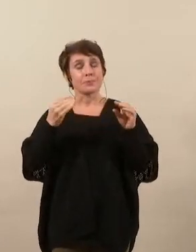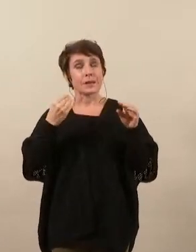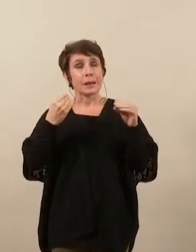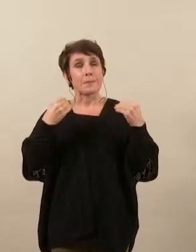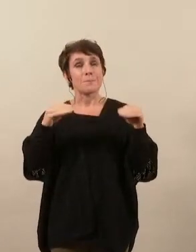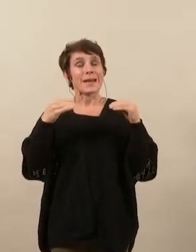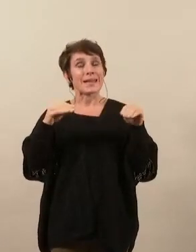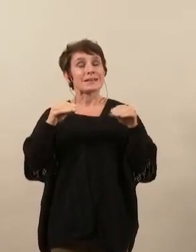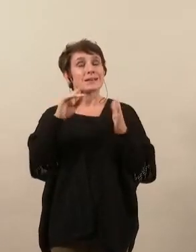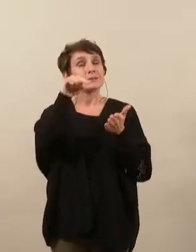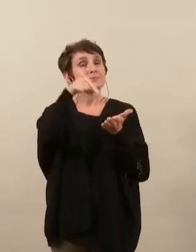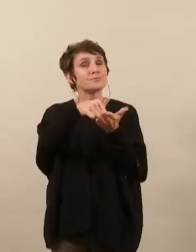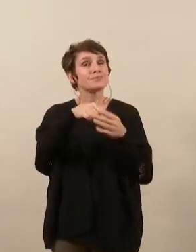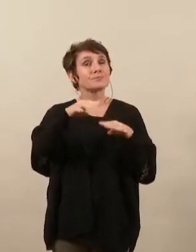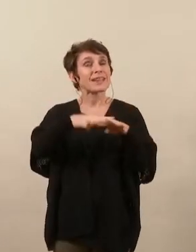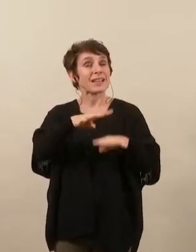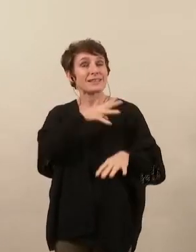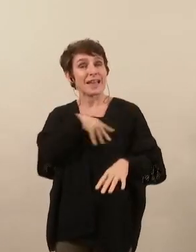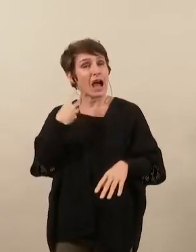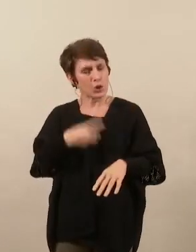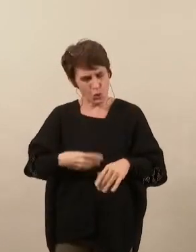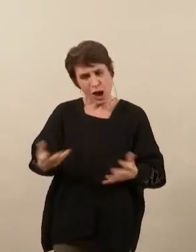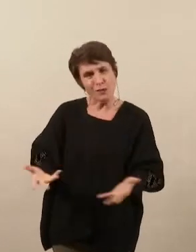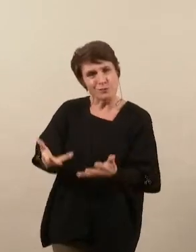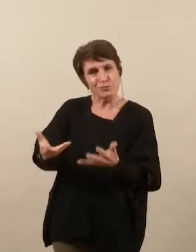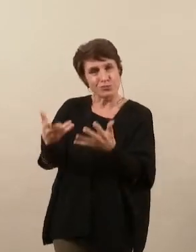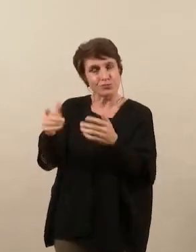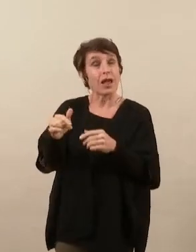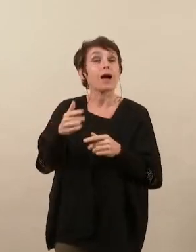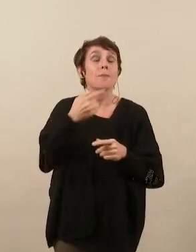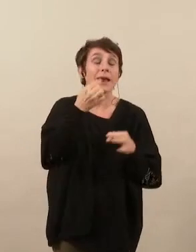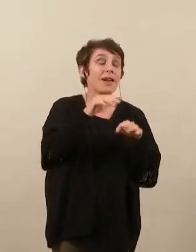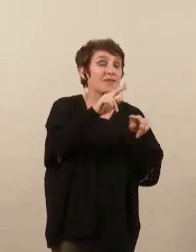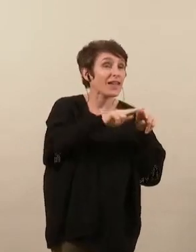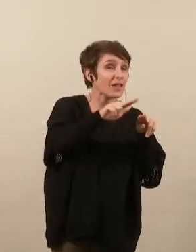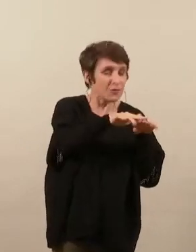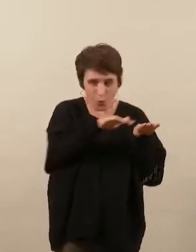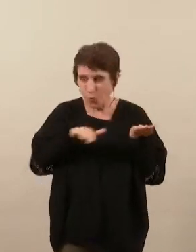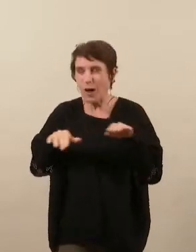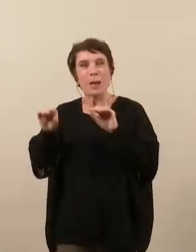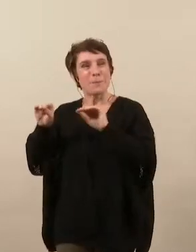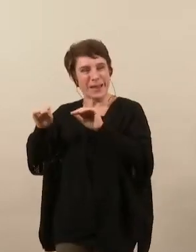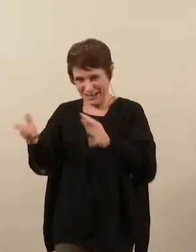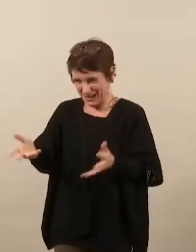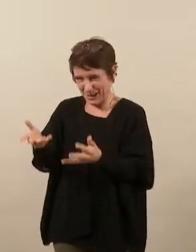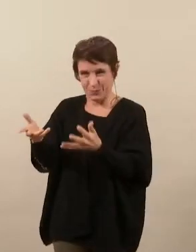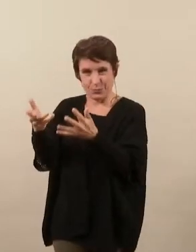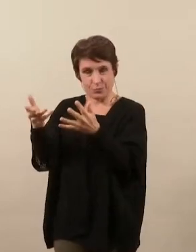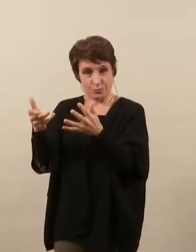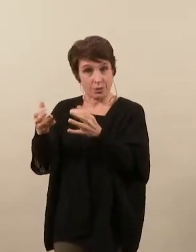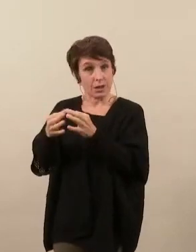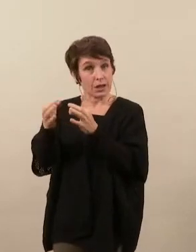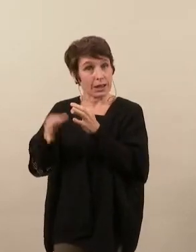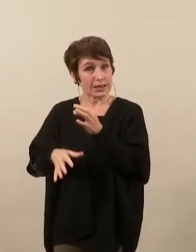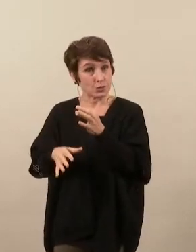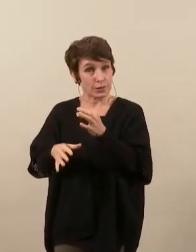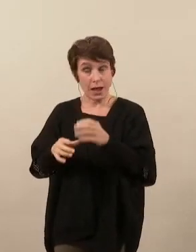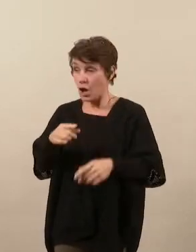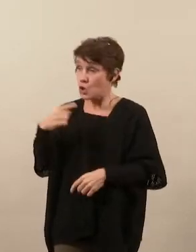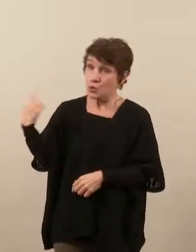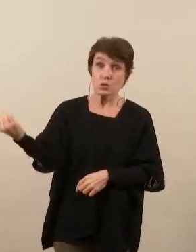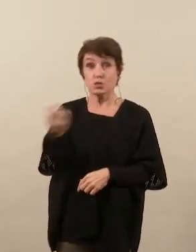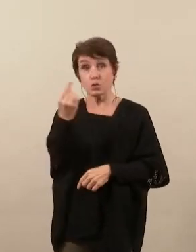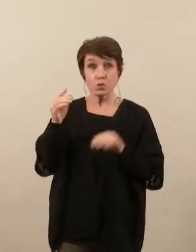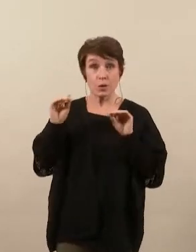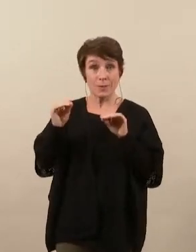pardon. Puisque vous parlez des travaux. N'empêche que le résultat, c'est la fermeture de tous les